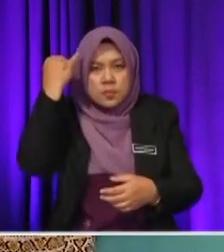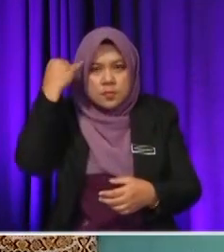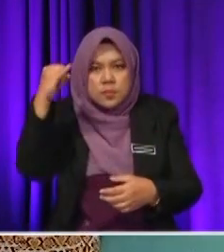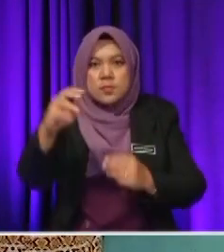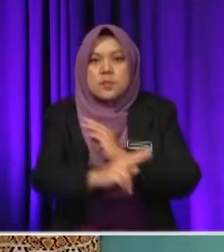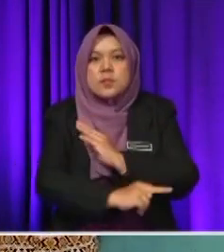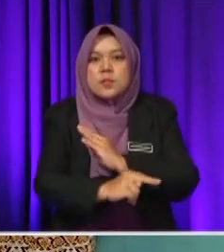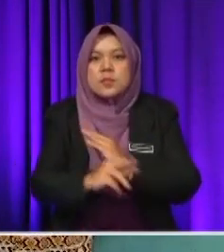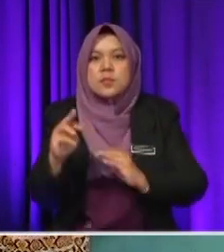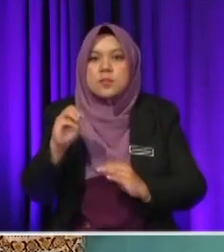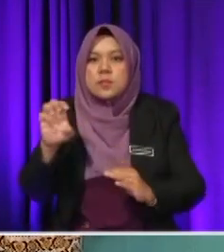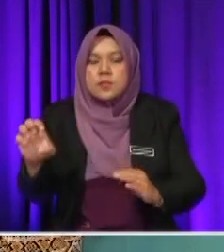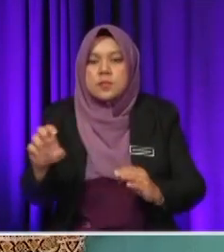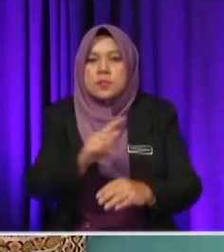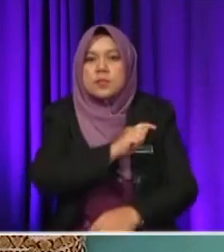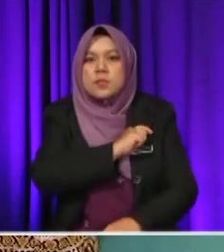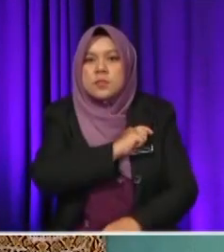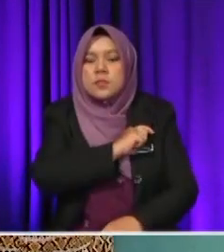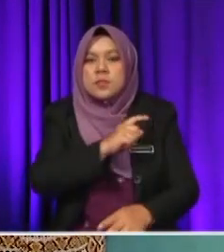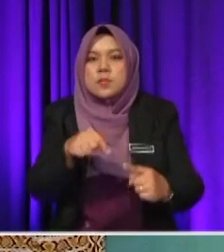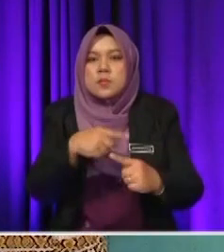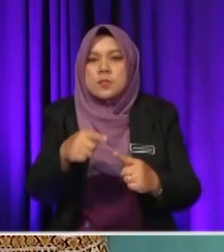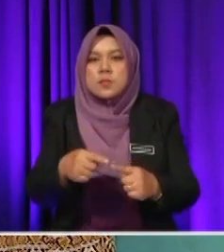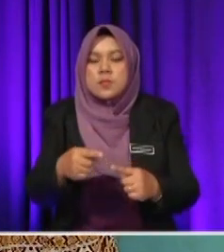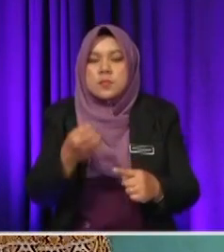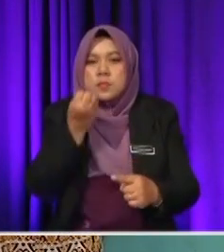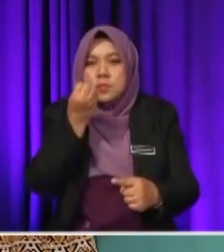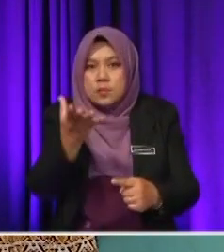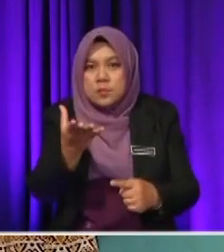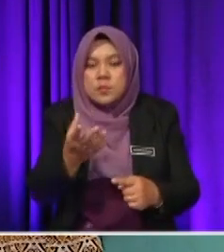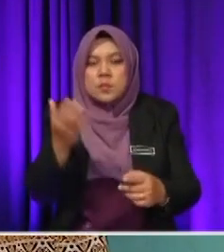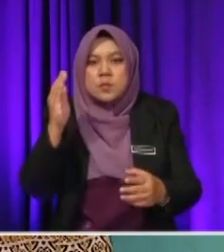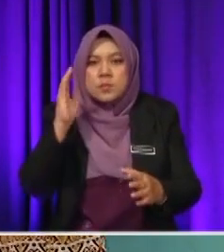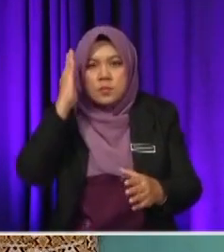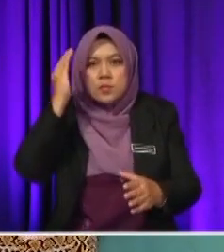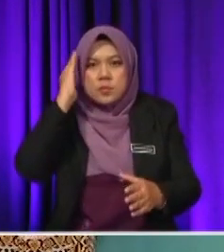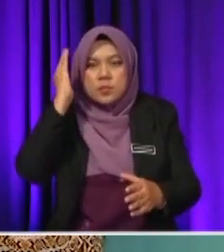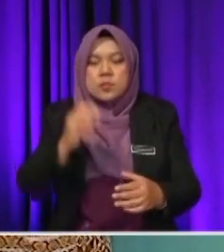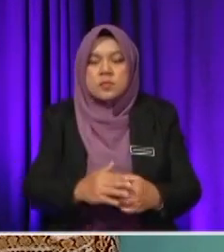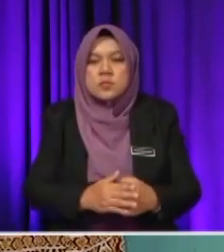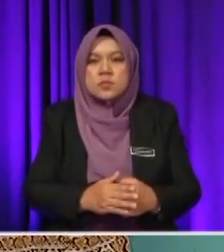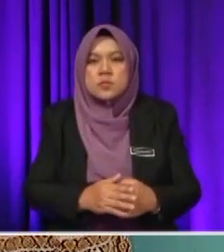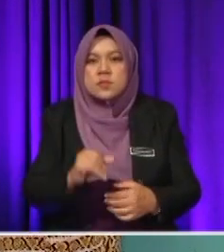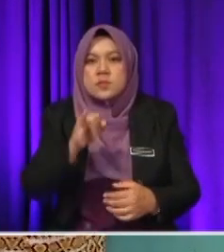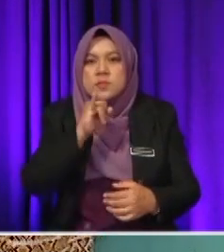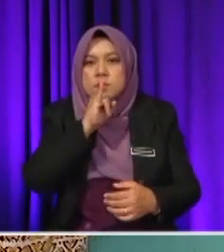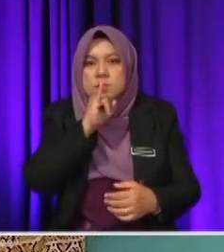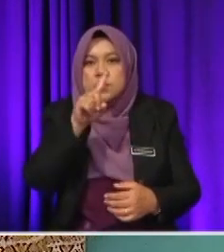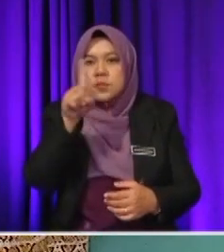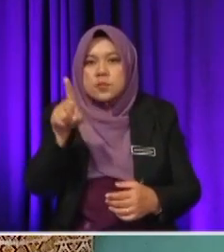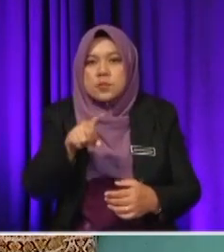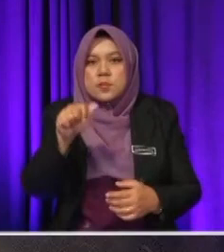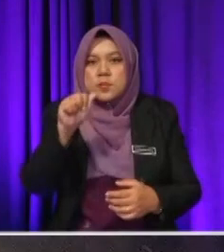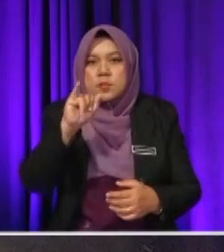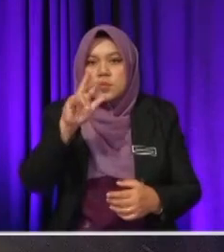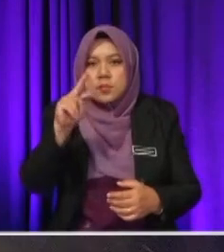antara tokoh yang kita kata bila disebut pasti murid-murid akan tahu tokoh ini ialah Ibu Zain ah